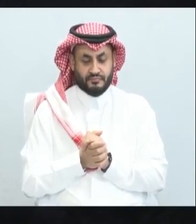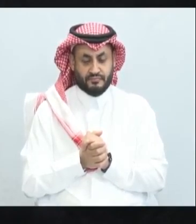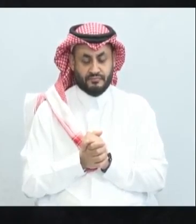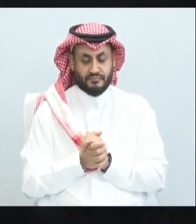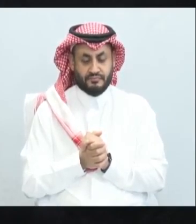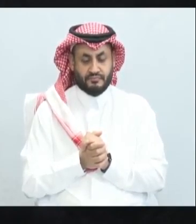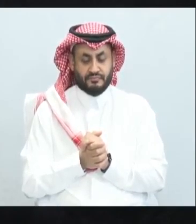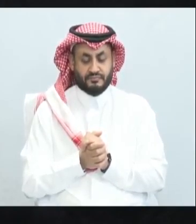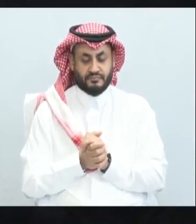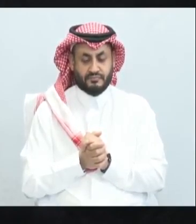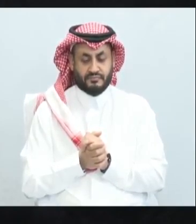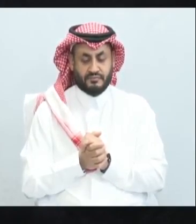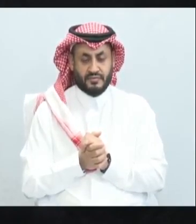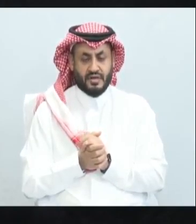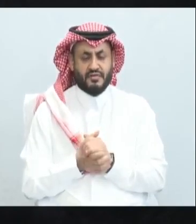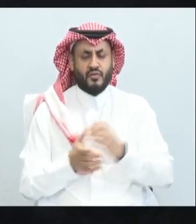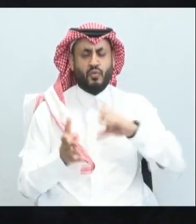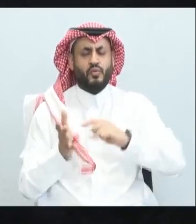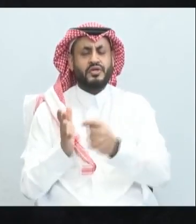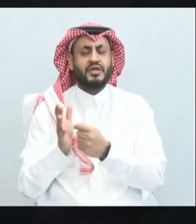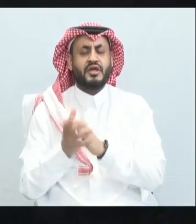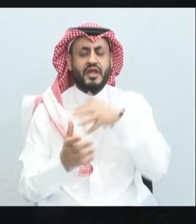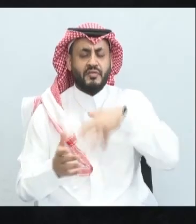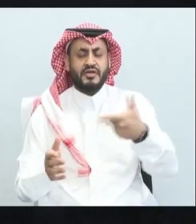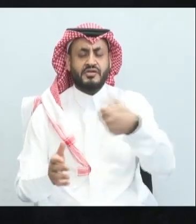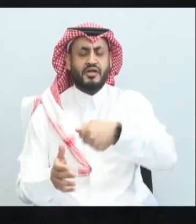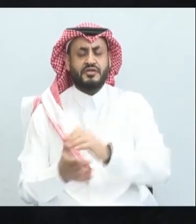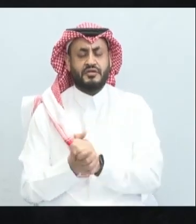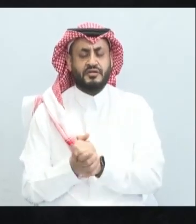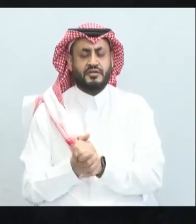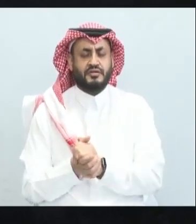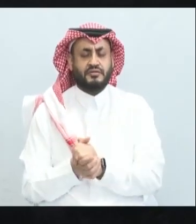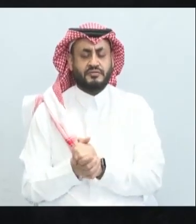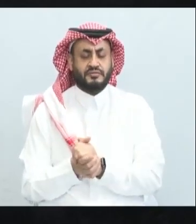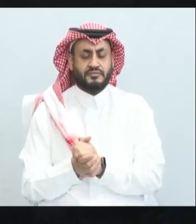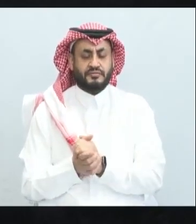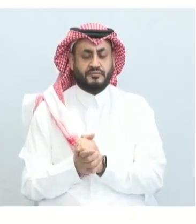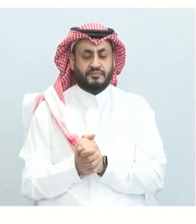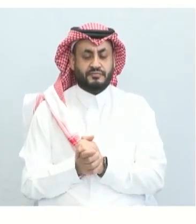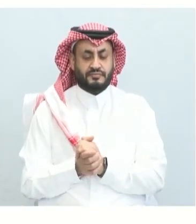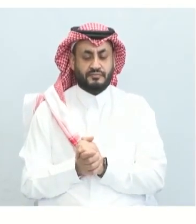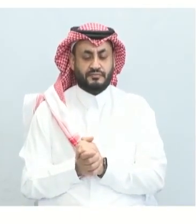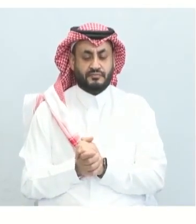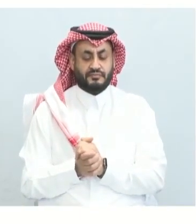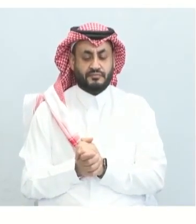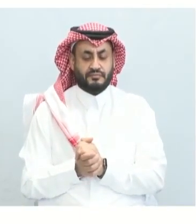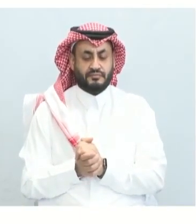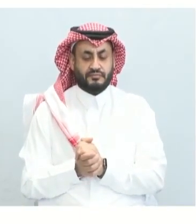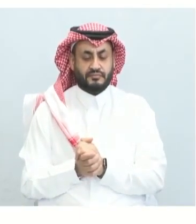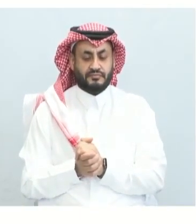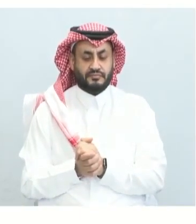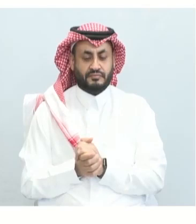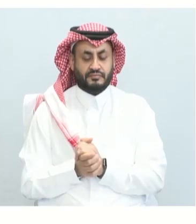ينام كما هي وصيه النبي صلى الله عليه وسلم لابي لابي هريره رضي الله عنه وارضاه فاذا ان